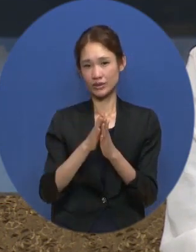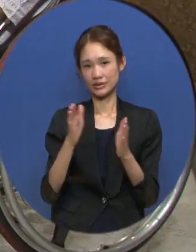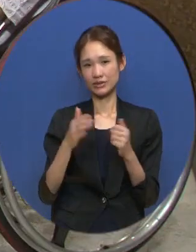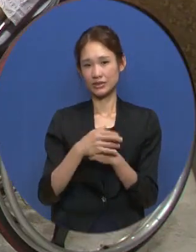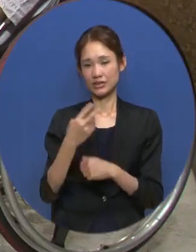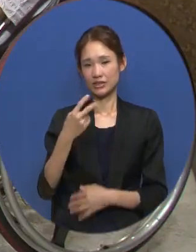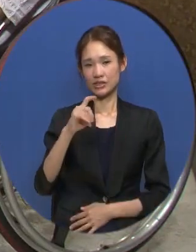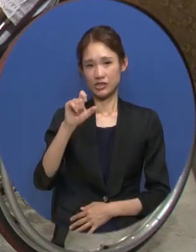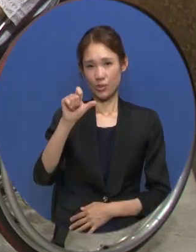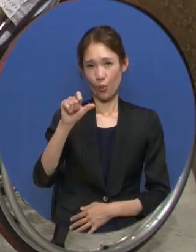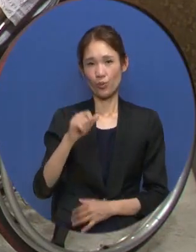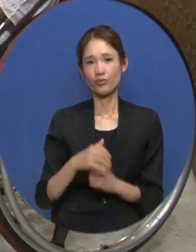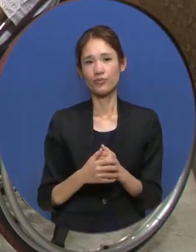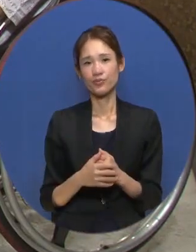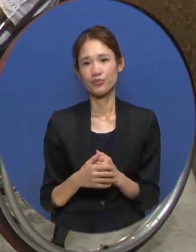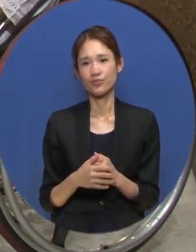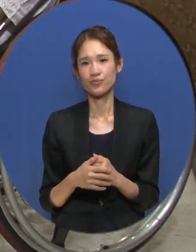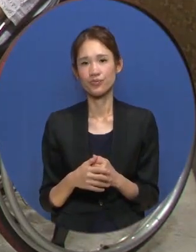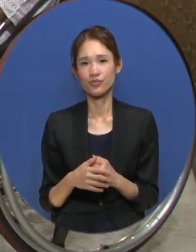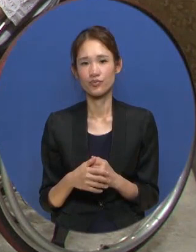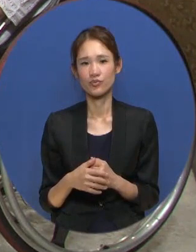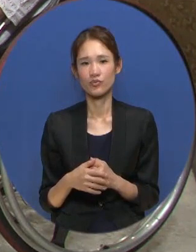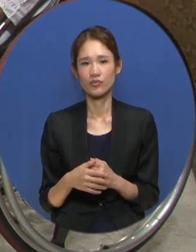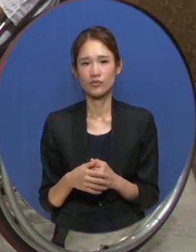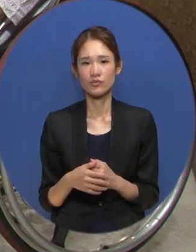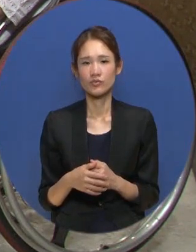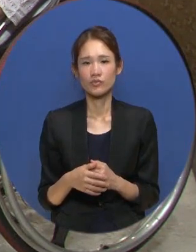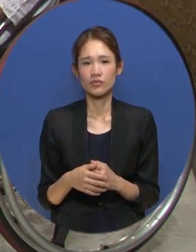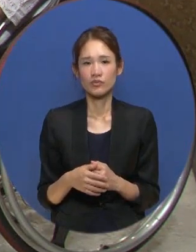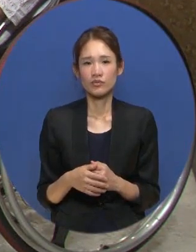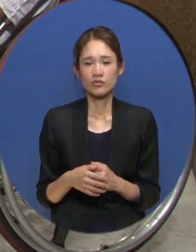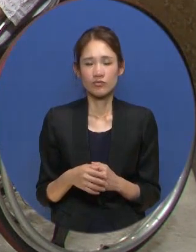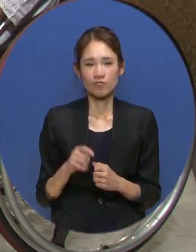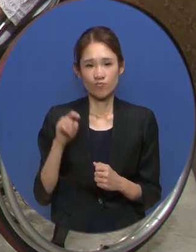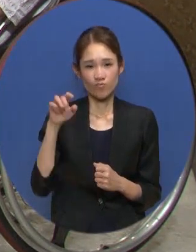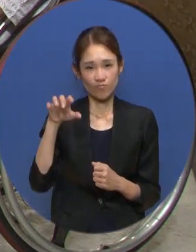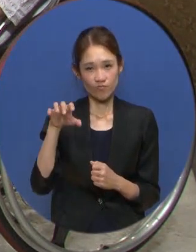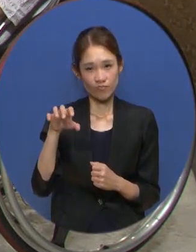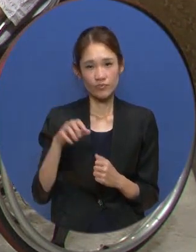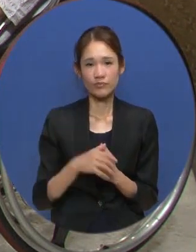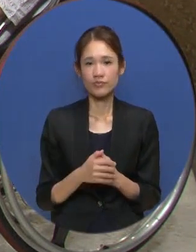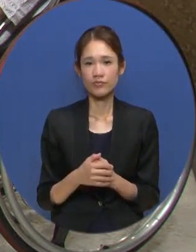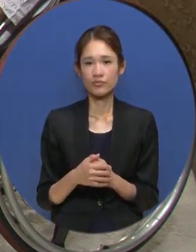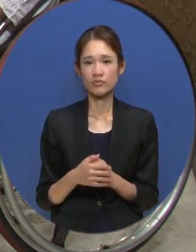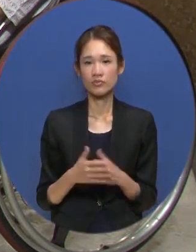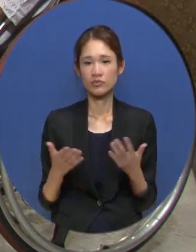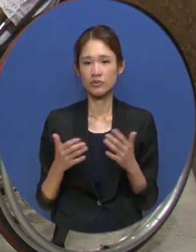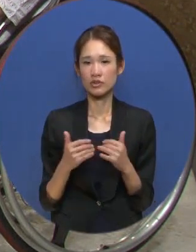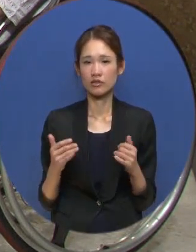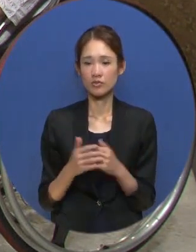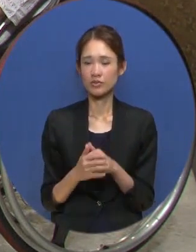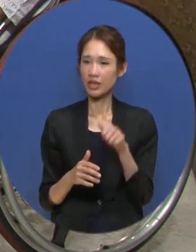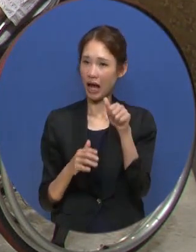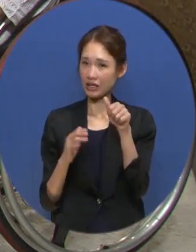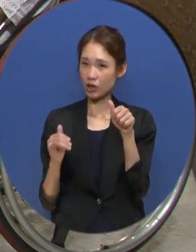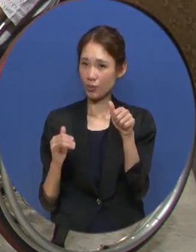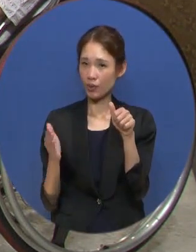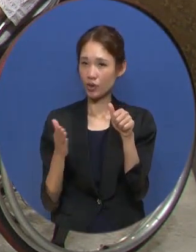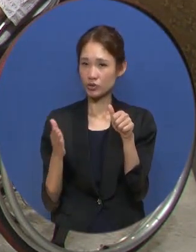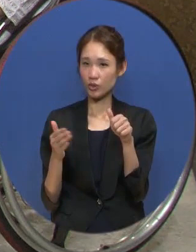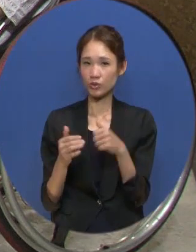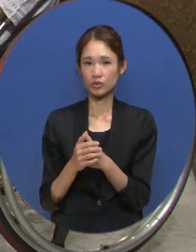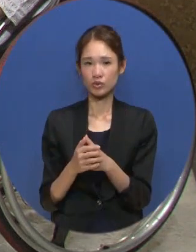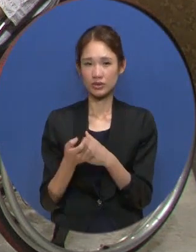아, 2015년. 예. 그래서 일단 거기는 뭐 직원이 지금 5명 정도. 그러니까 예,